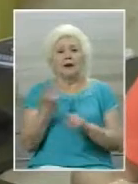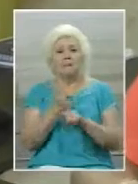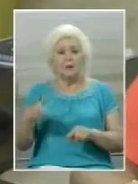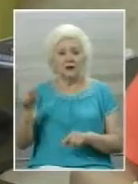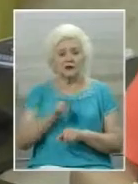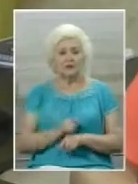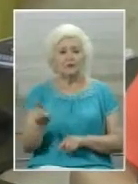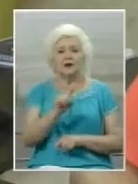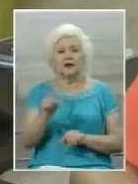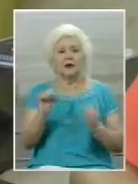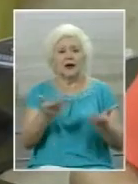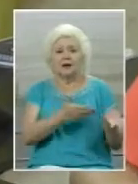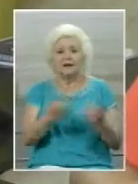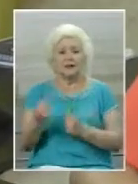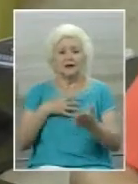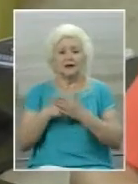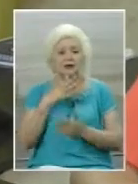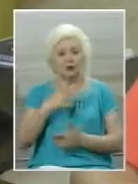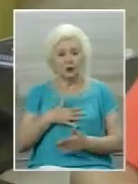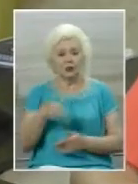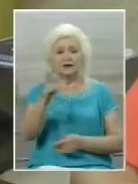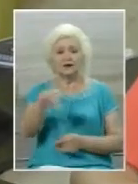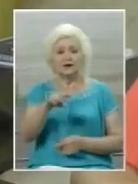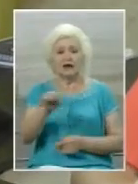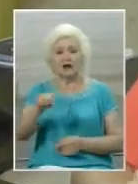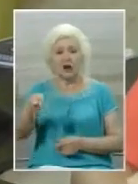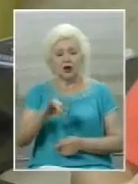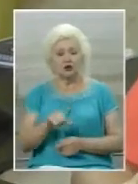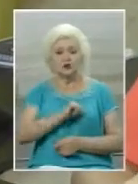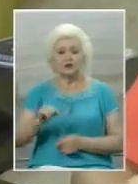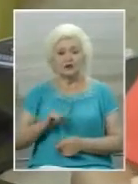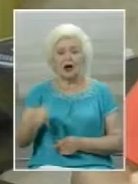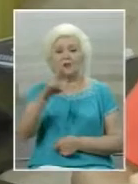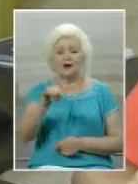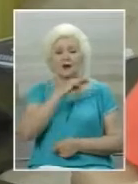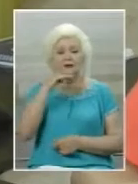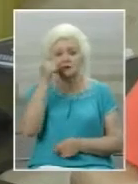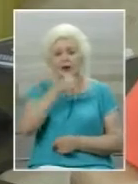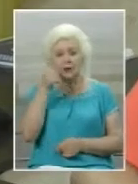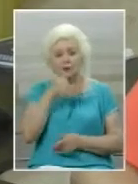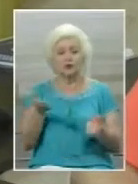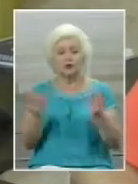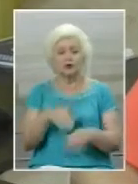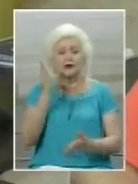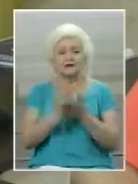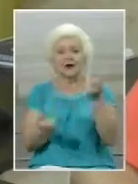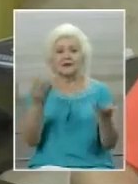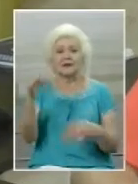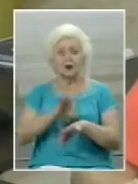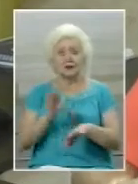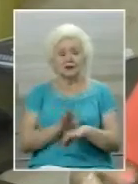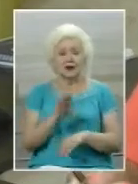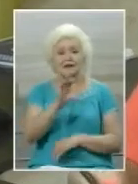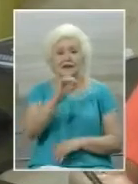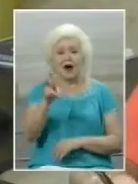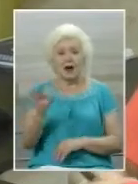Максимально, якщо це можна, не беріть своїх улюбленців на дачу, тому що саме дачі за багато років останніх є джерелом захворювання на